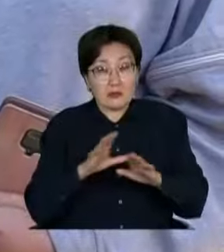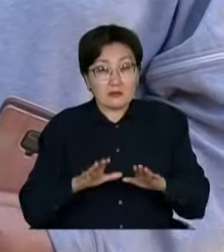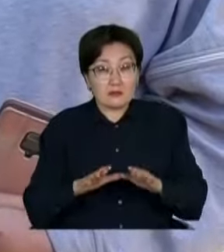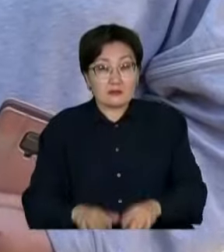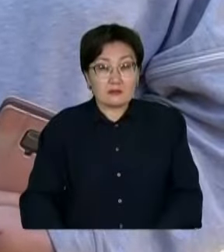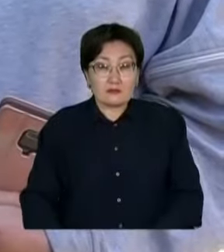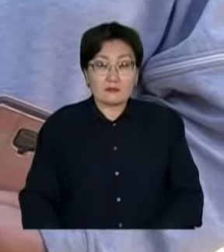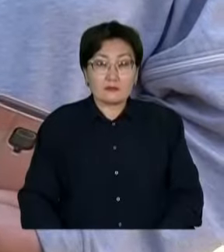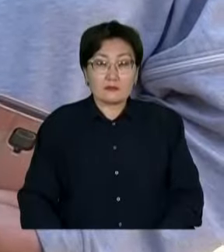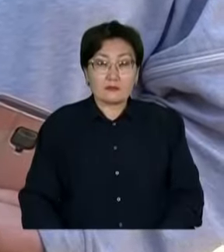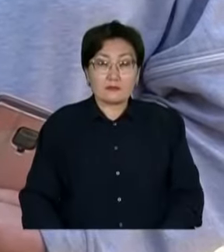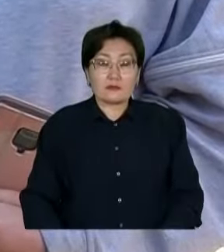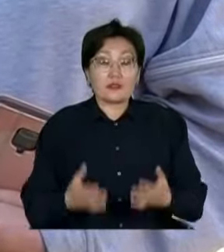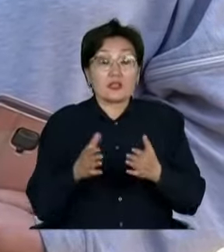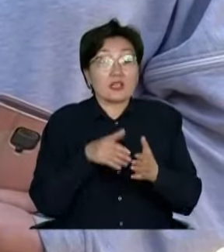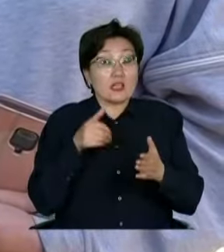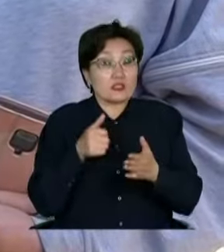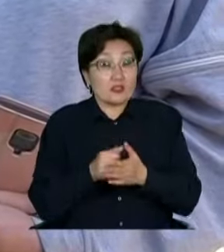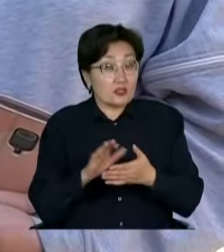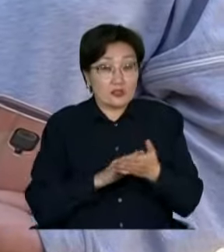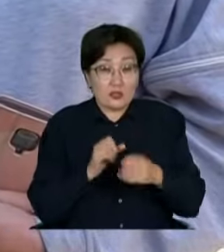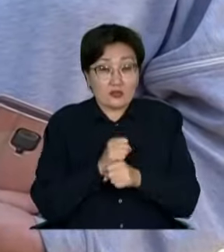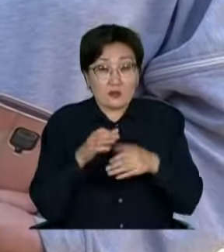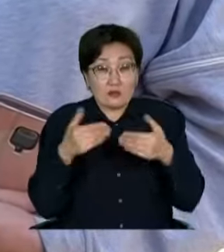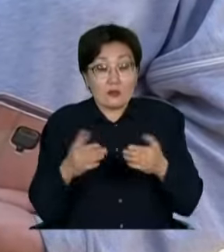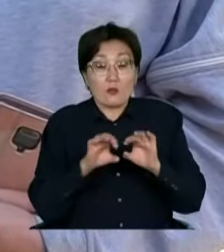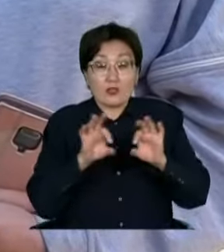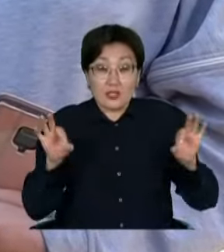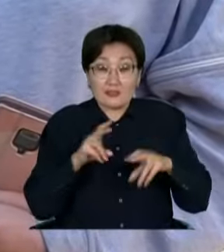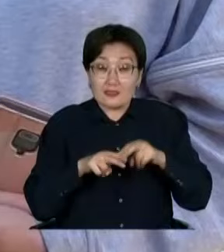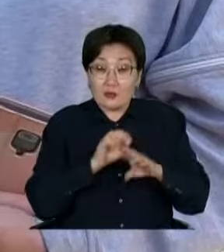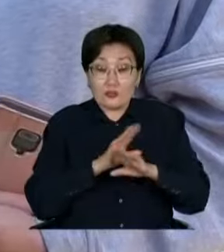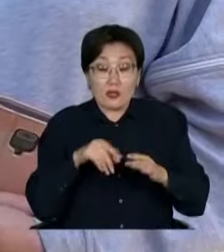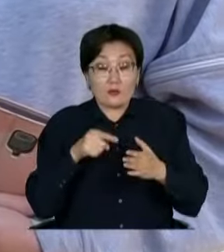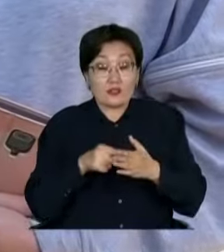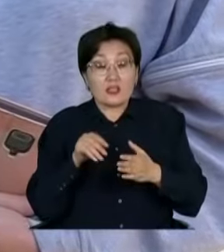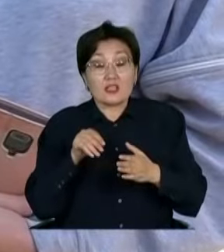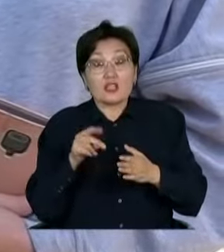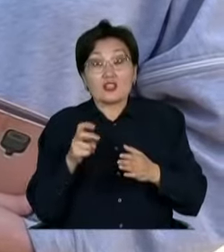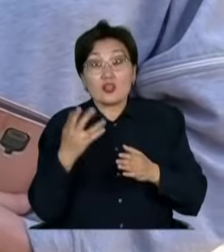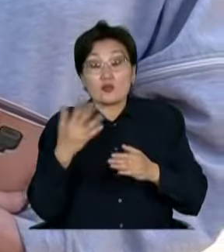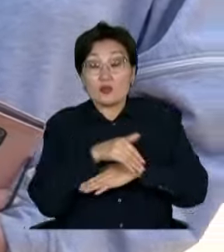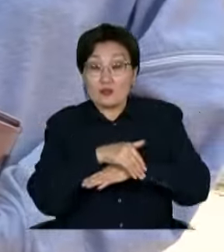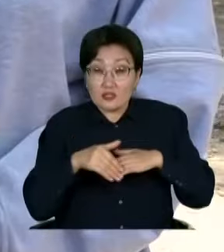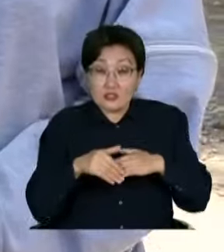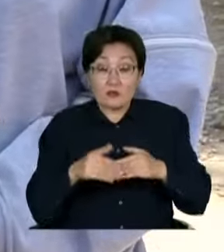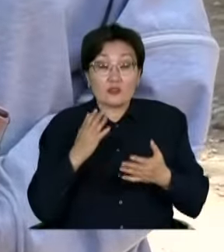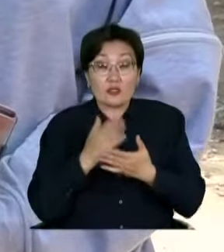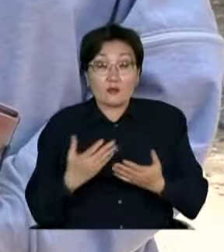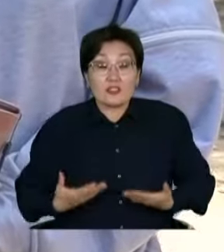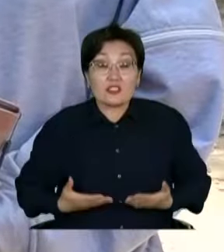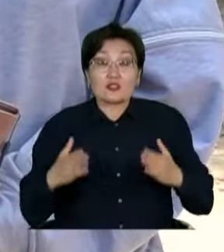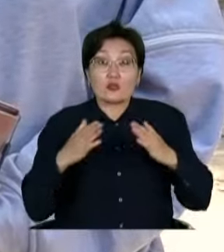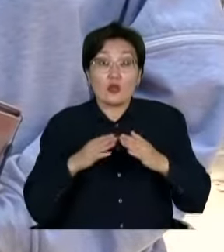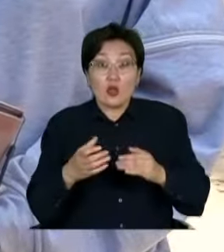пор ничего не сделано. Әлігінге дейін ештеңе істелінбет, құбырлар тартылмаған. Мәселен, Жароков 205 мекенжайы бойынша орналасқан біздің үйде